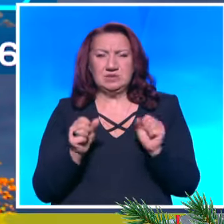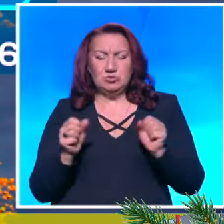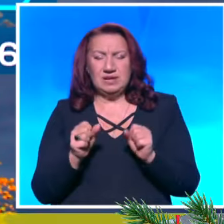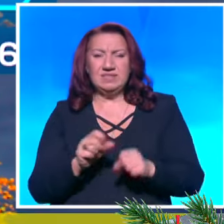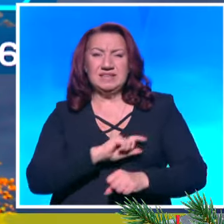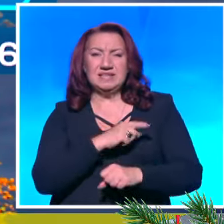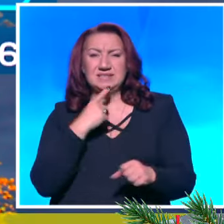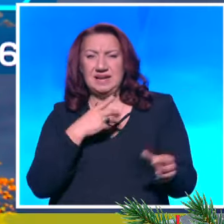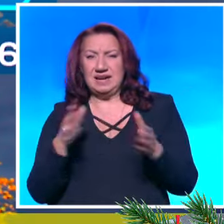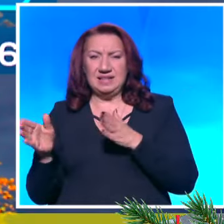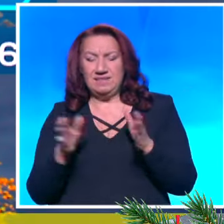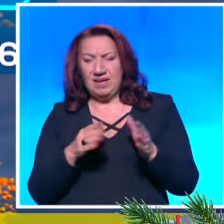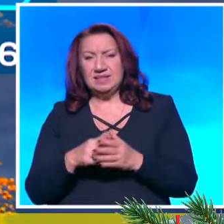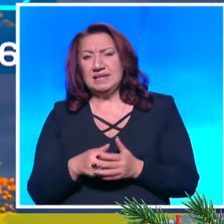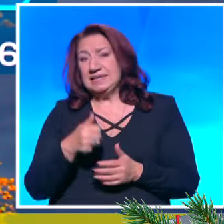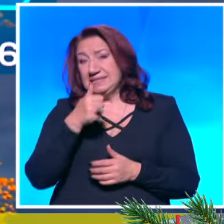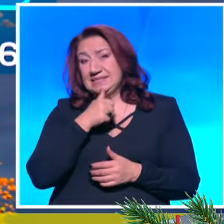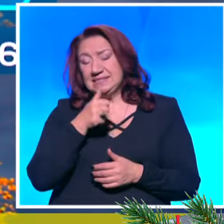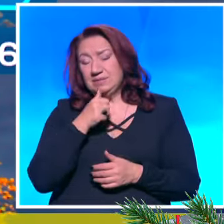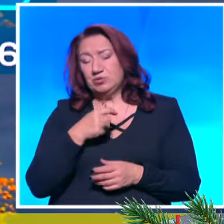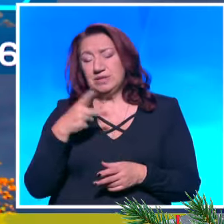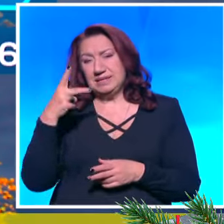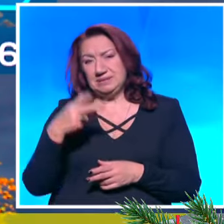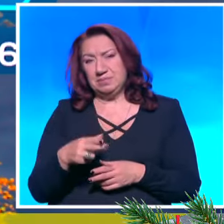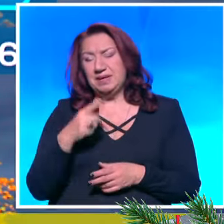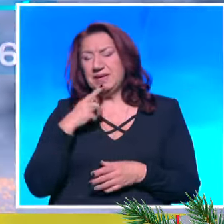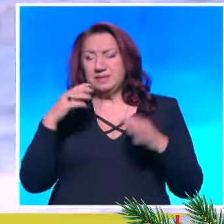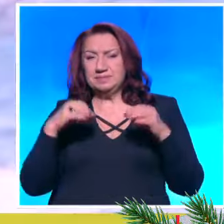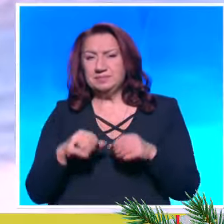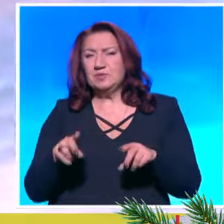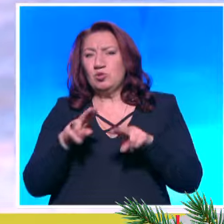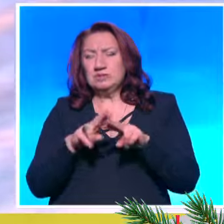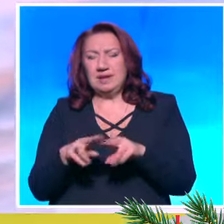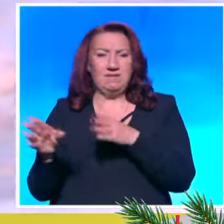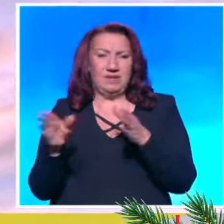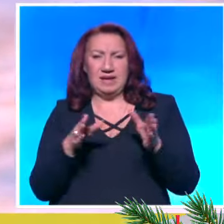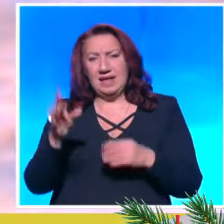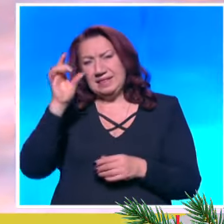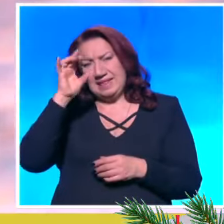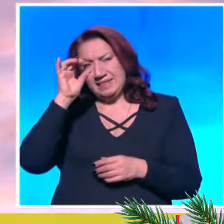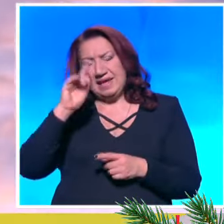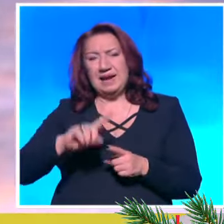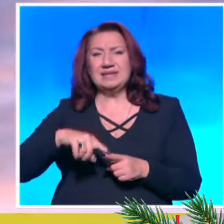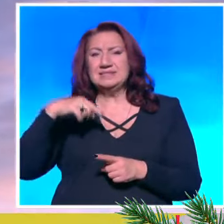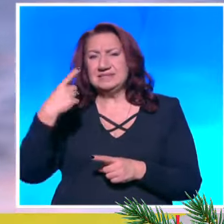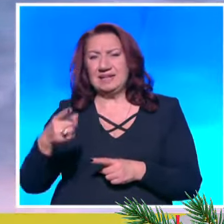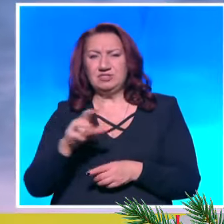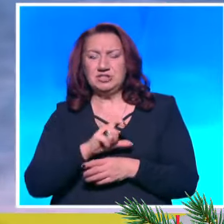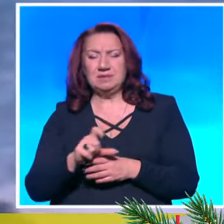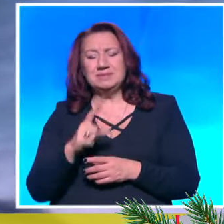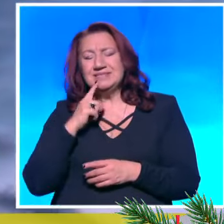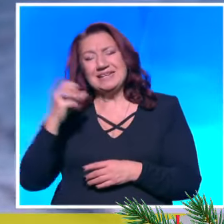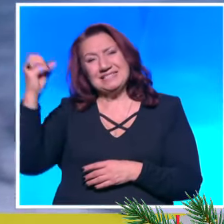събота от запад валежите ще спрат но тогава остава ветровито към неделя и в началото на следващата седмица предимно слънчево и малко